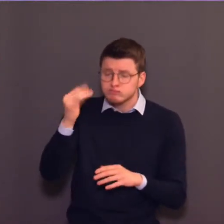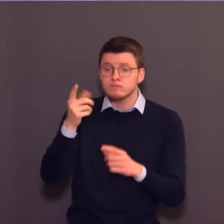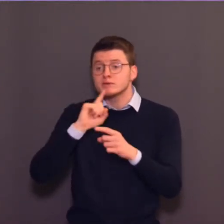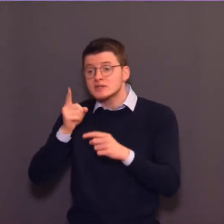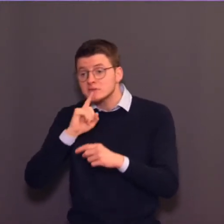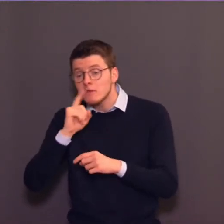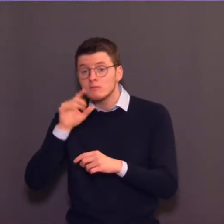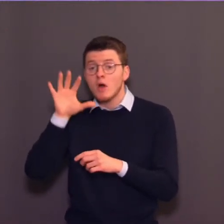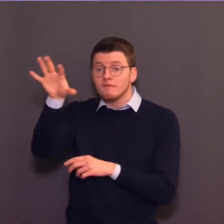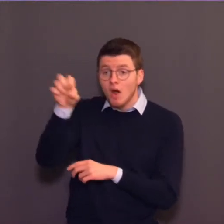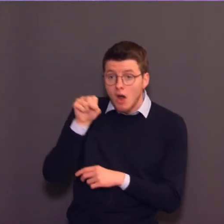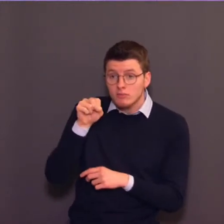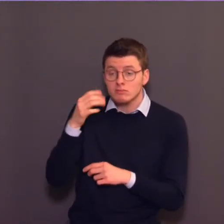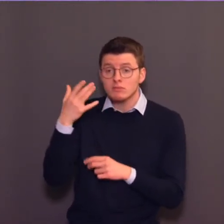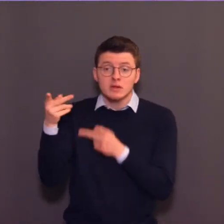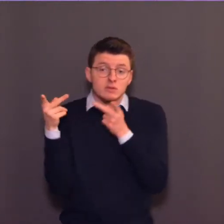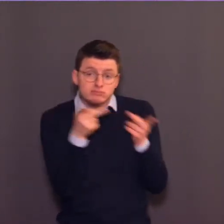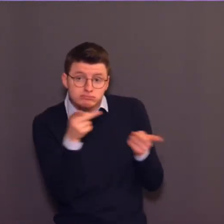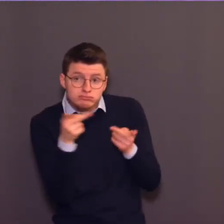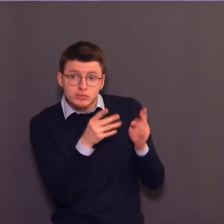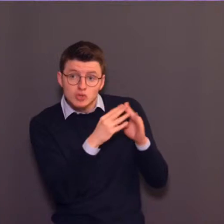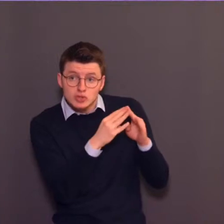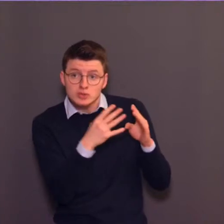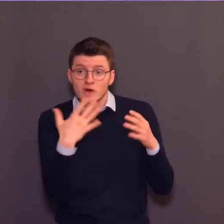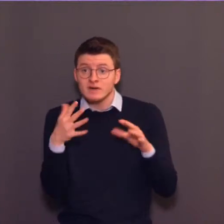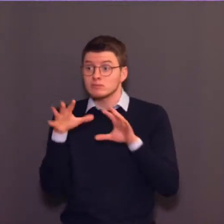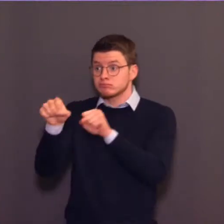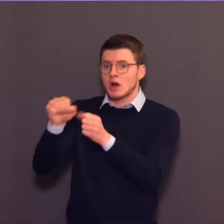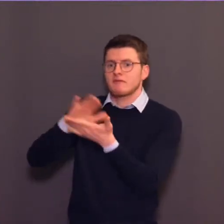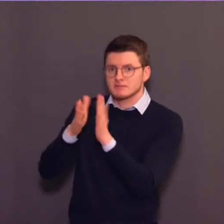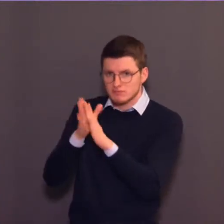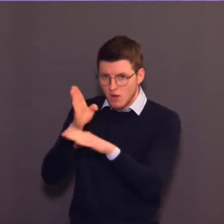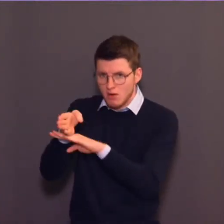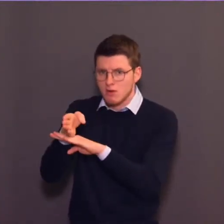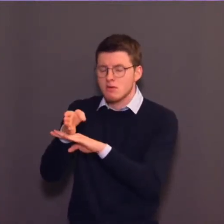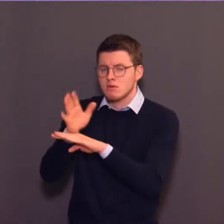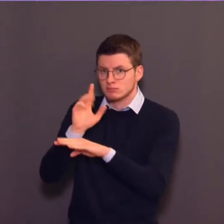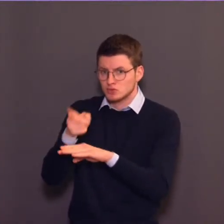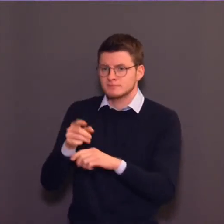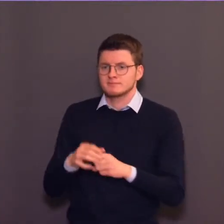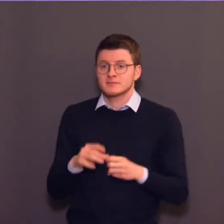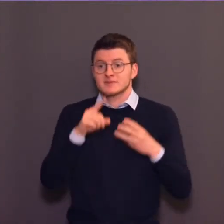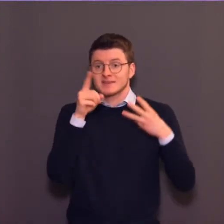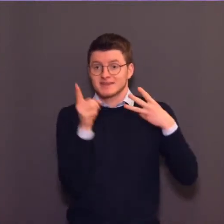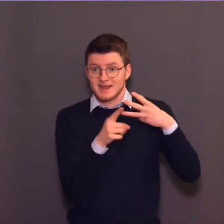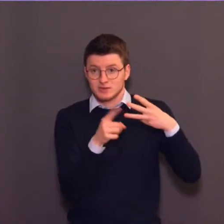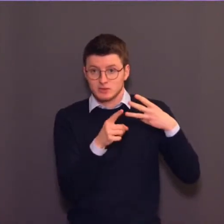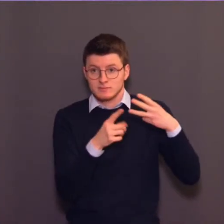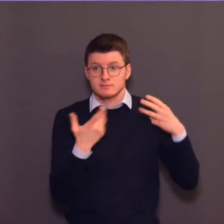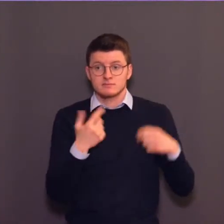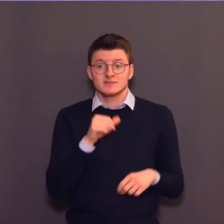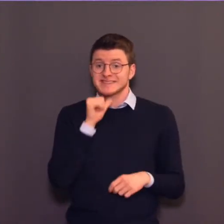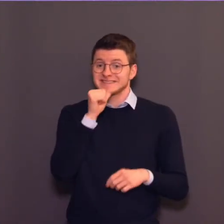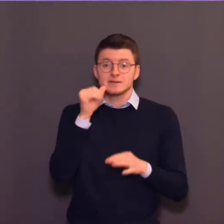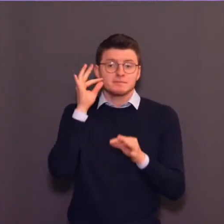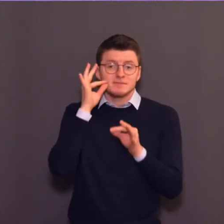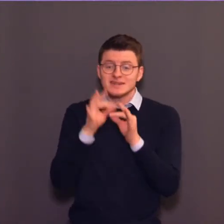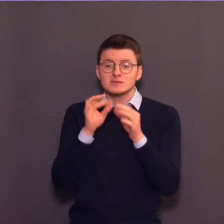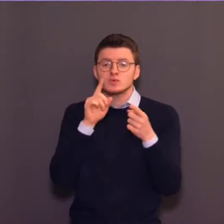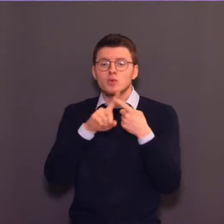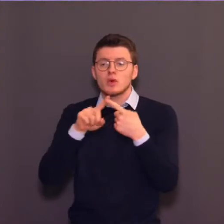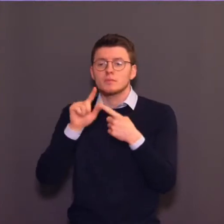afspraak. De niet-medische contactberoepen moeten de deuren helaas opnieuw sluiten. Telewerk